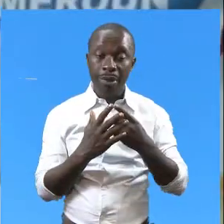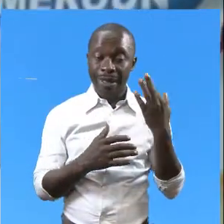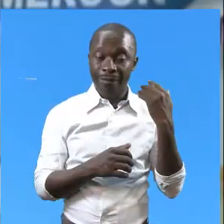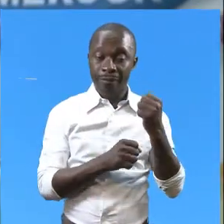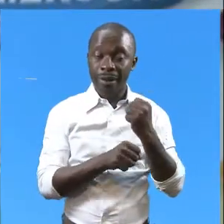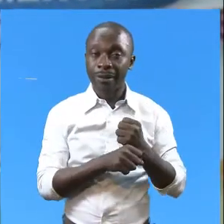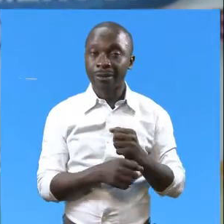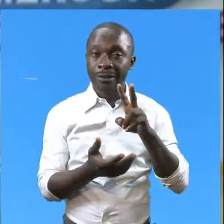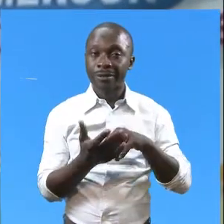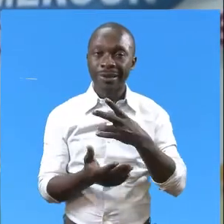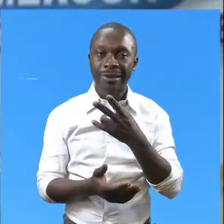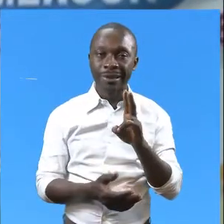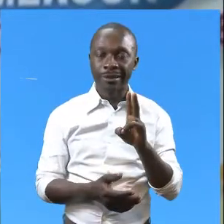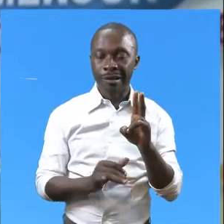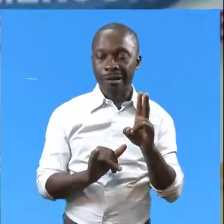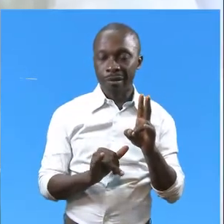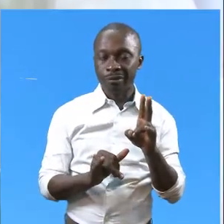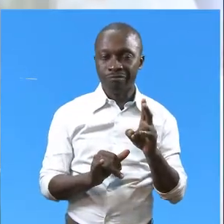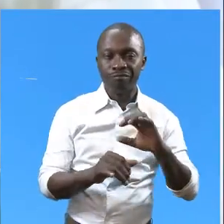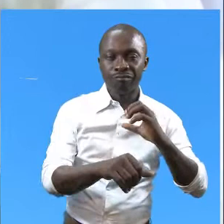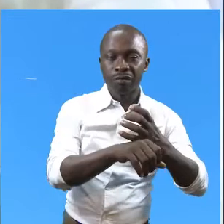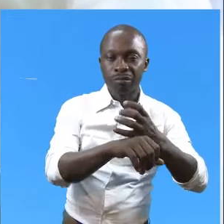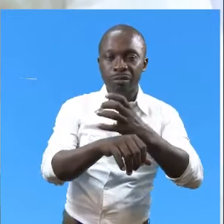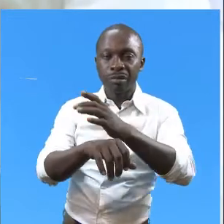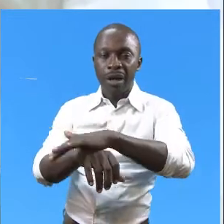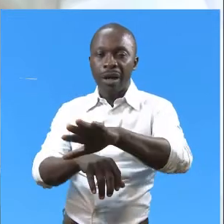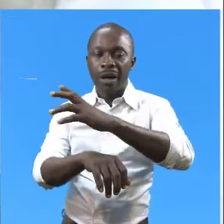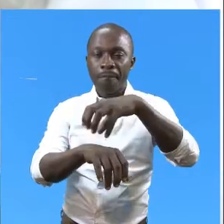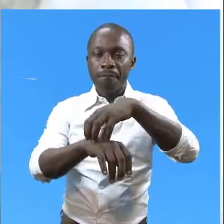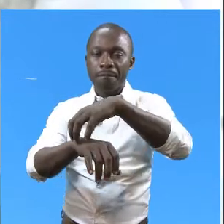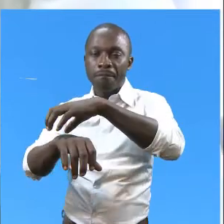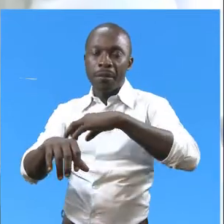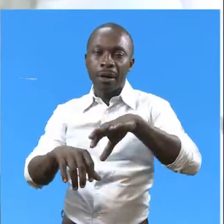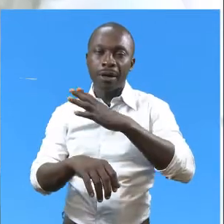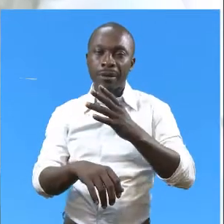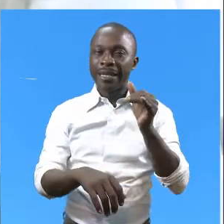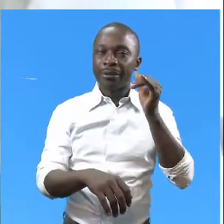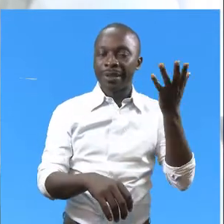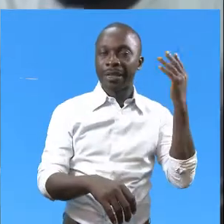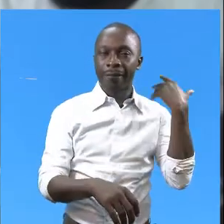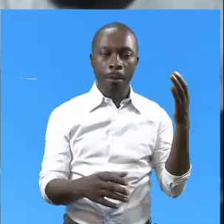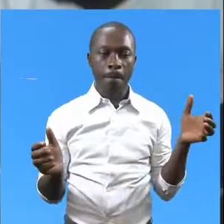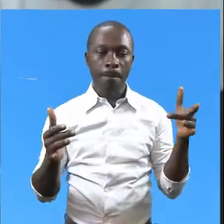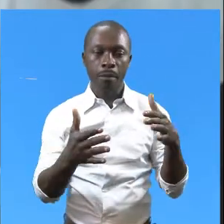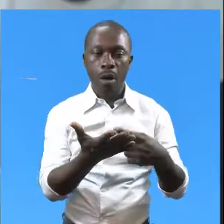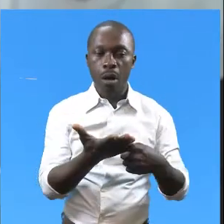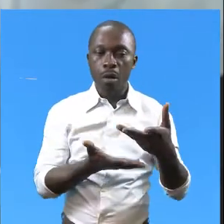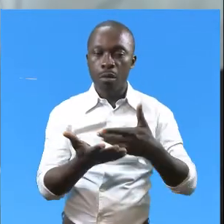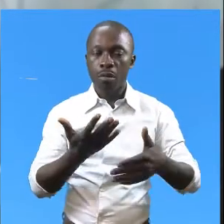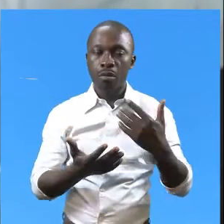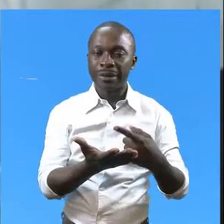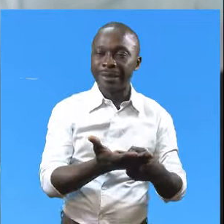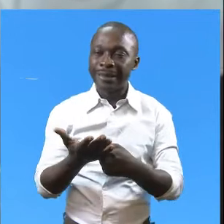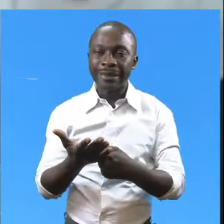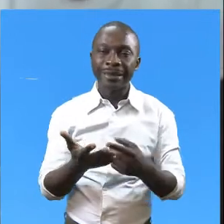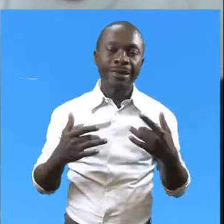le Bureau international du travail, ces données ont été présentées le 15 octobre dernier à Yaoundé. Elles ont montré une baisse